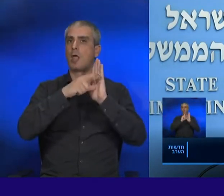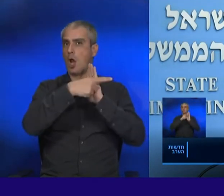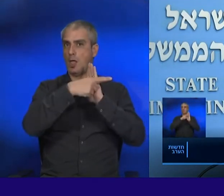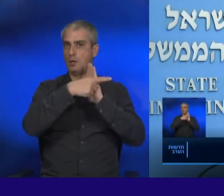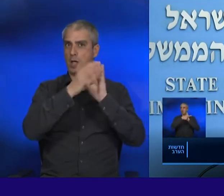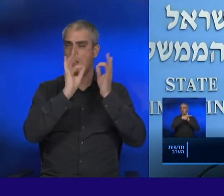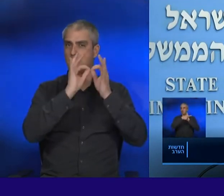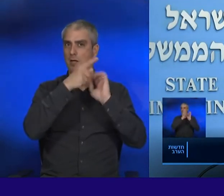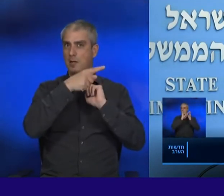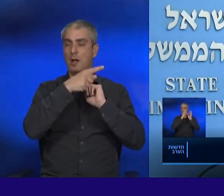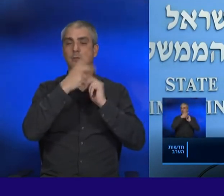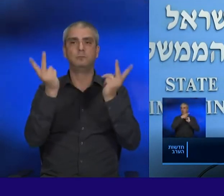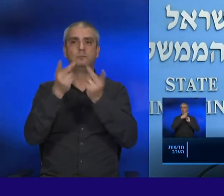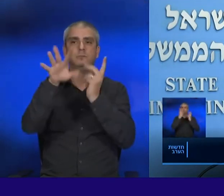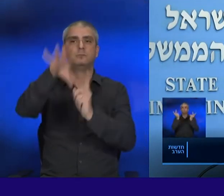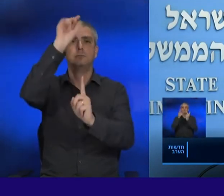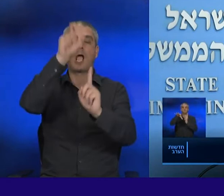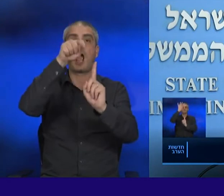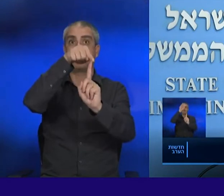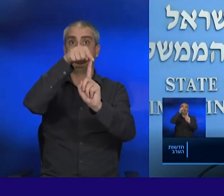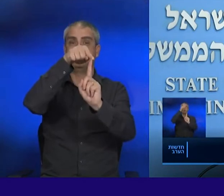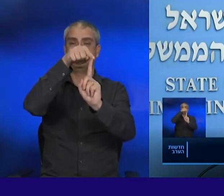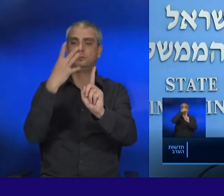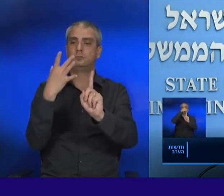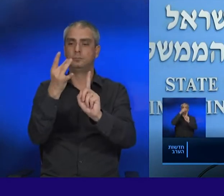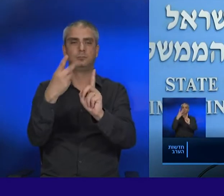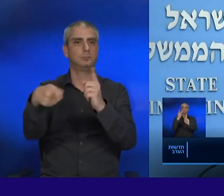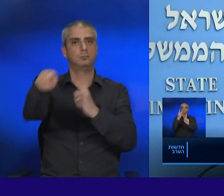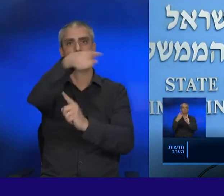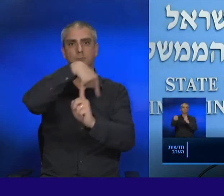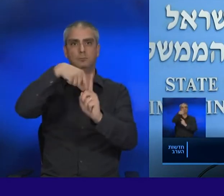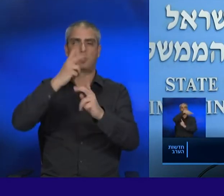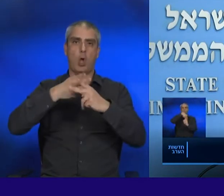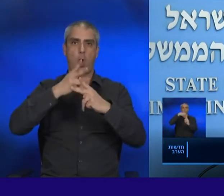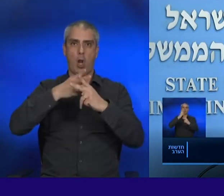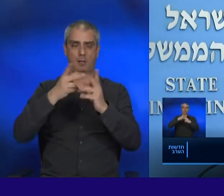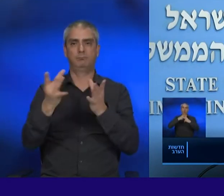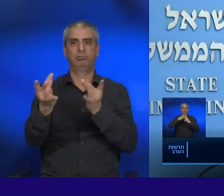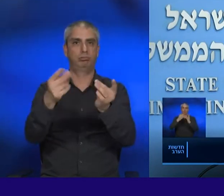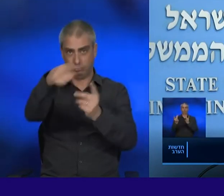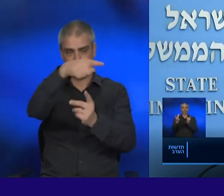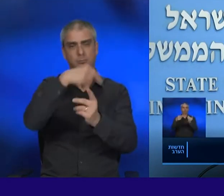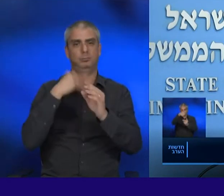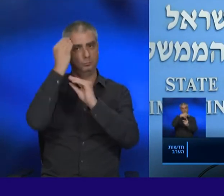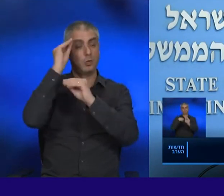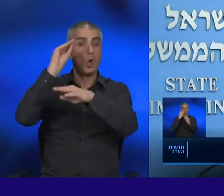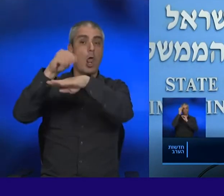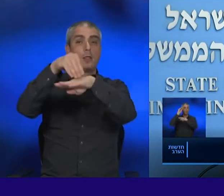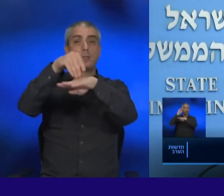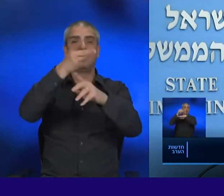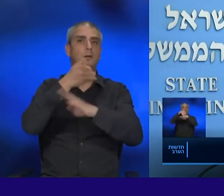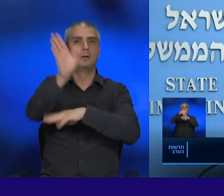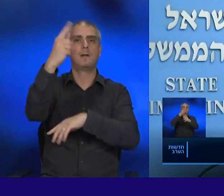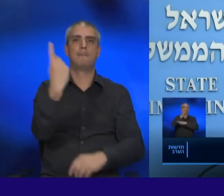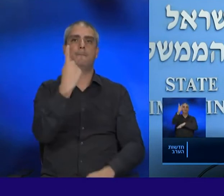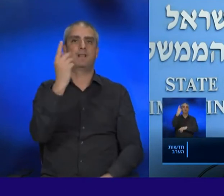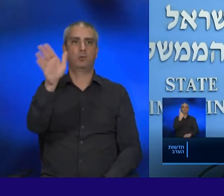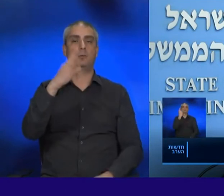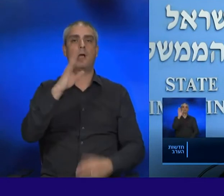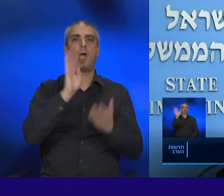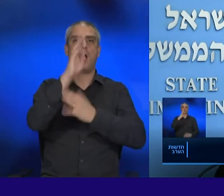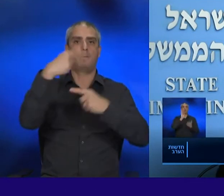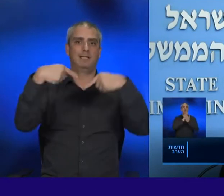שמאתרת את האנשים שבאו במגע עם חולי הקורונה. נודיע לאנשים אלה להיכנס לבידוד של